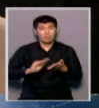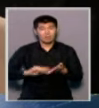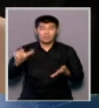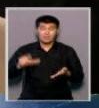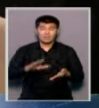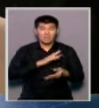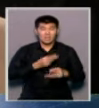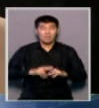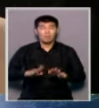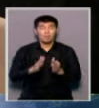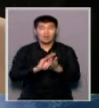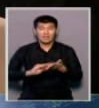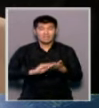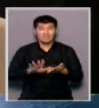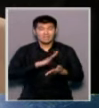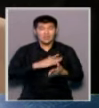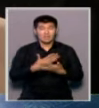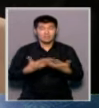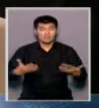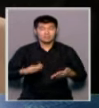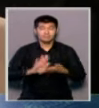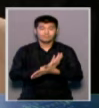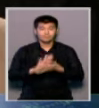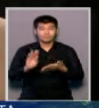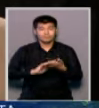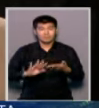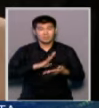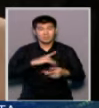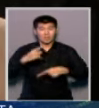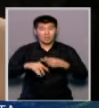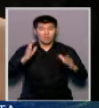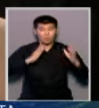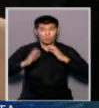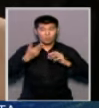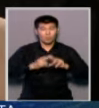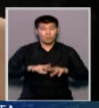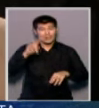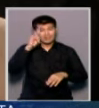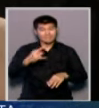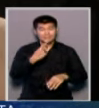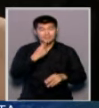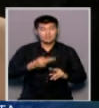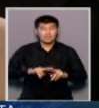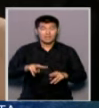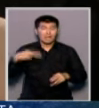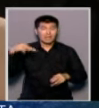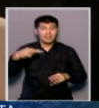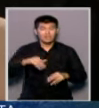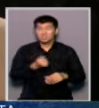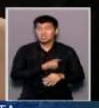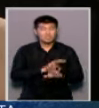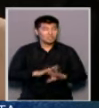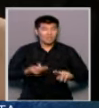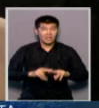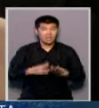поэтом. Мои стихи публиковались на страницах прессы. Вот я и поступил сюда на факультет казахского языка и литературы. Не жалею об